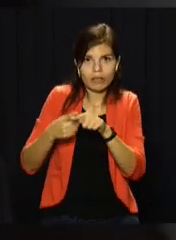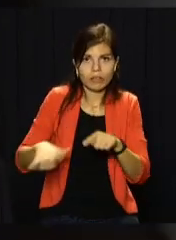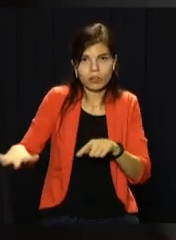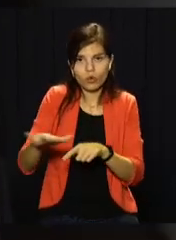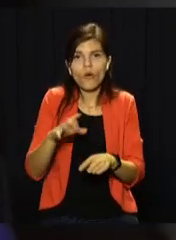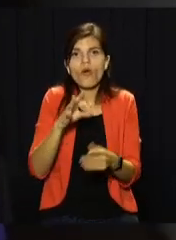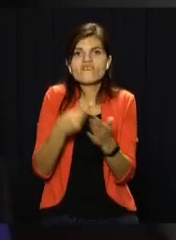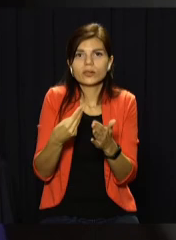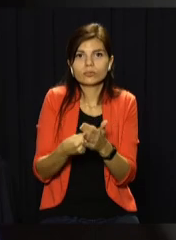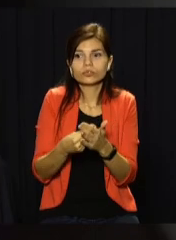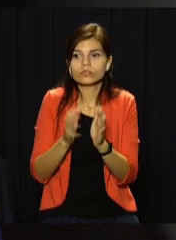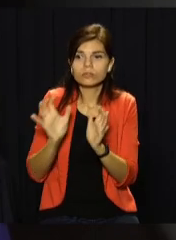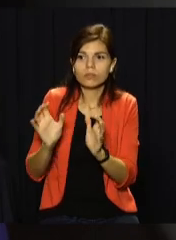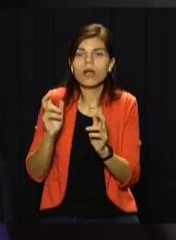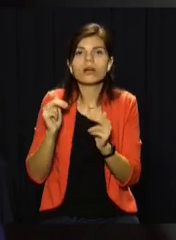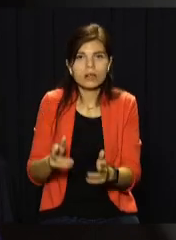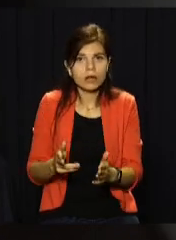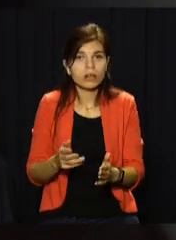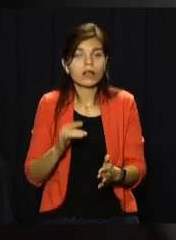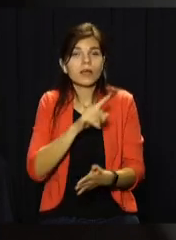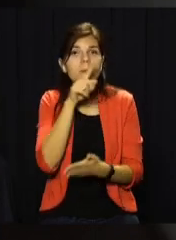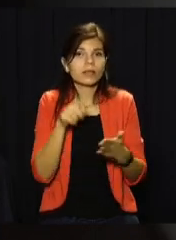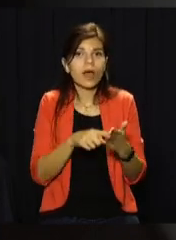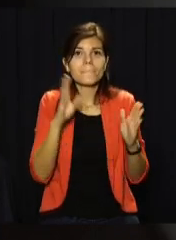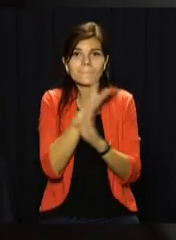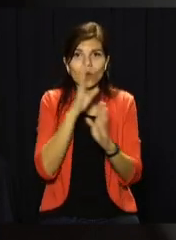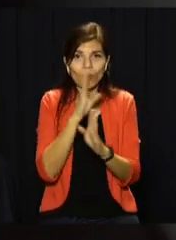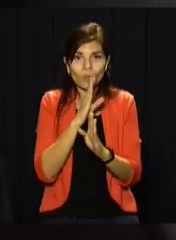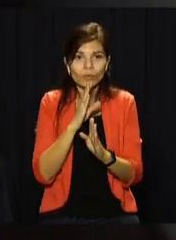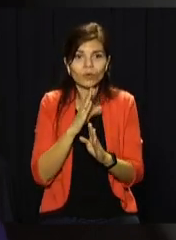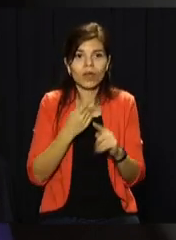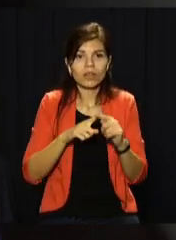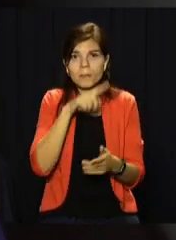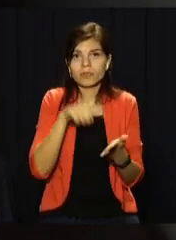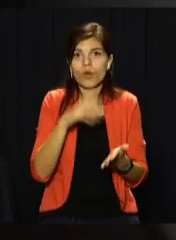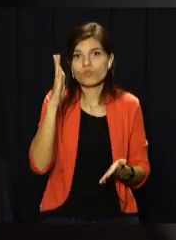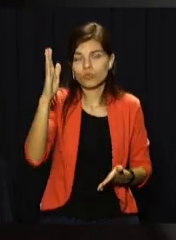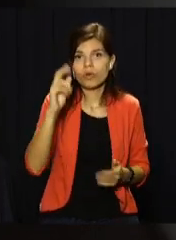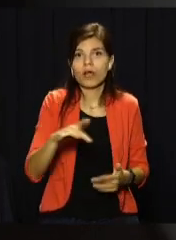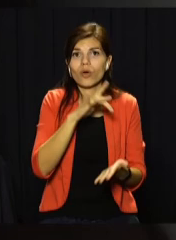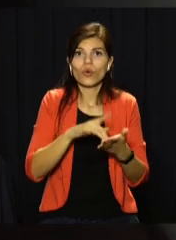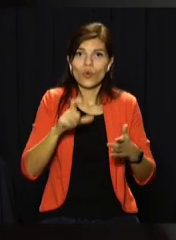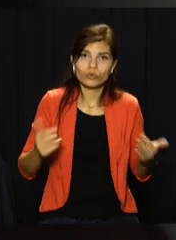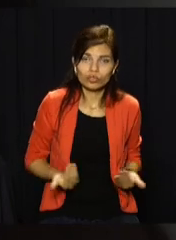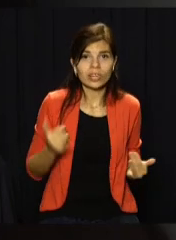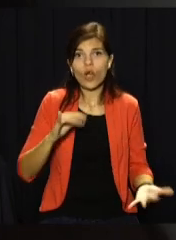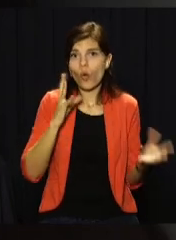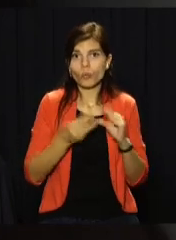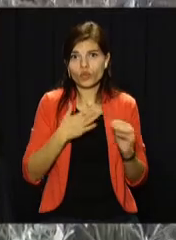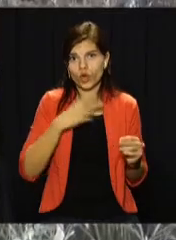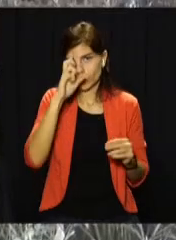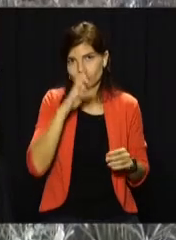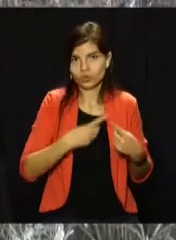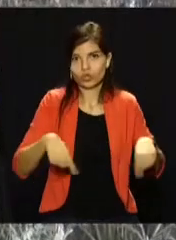щодо фінансування заходів. Ситуація і питання екології – це питання майбутнього як мешканців міста, так і взагалі нашої